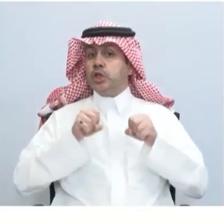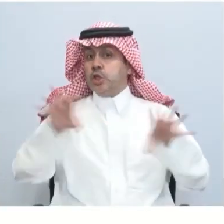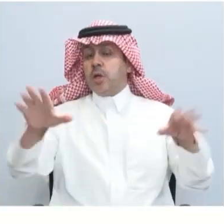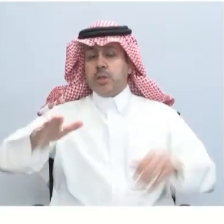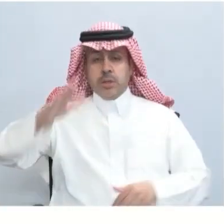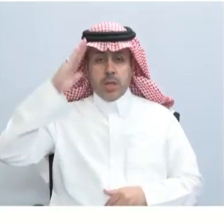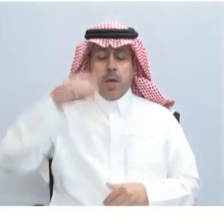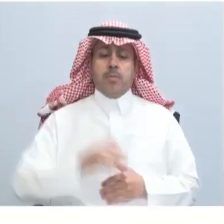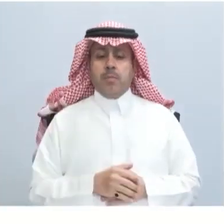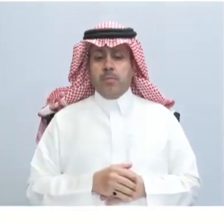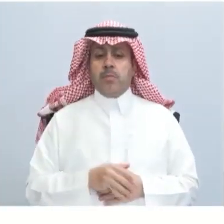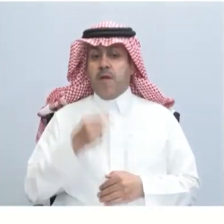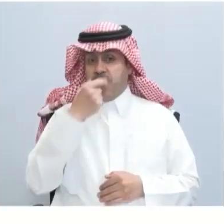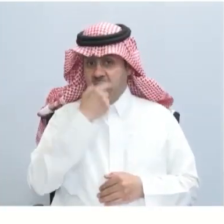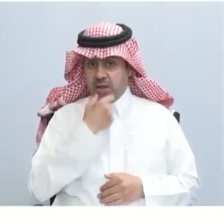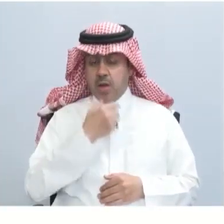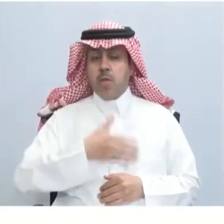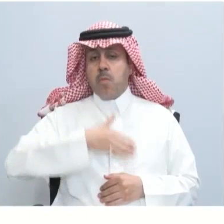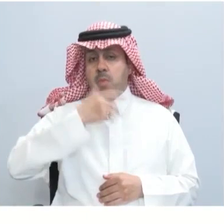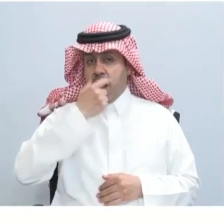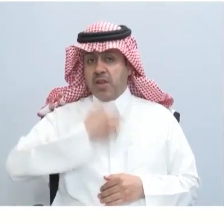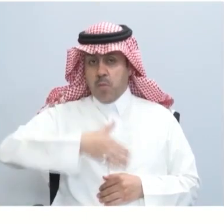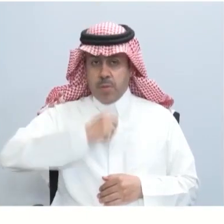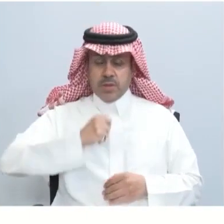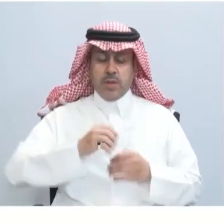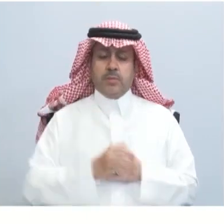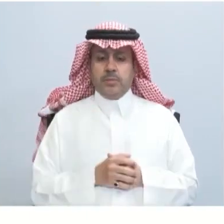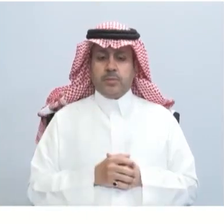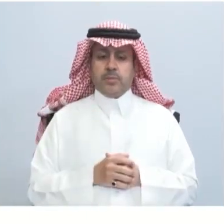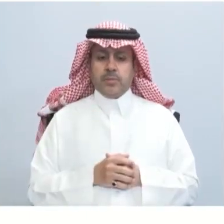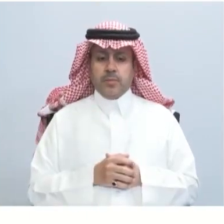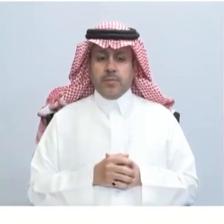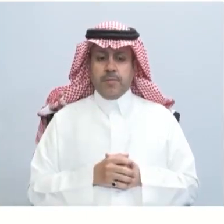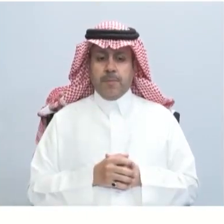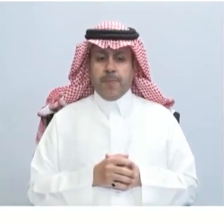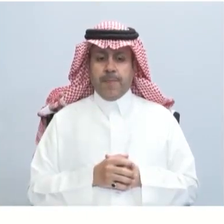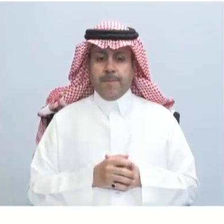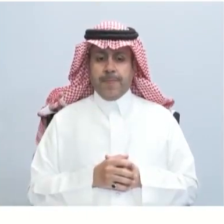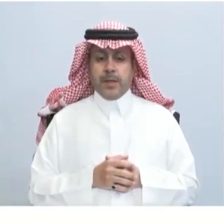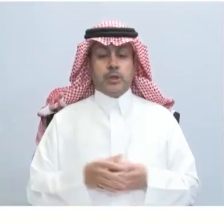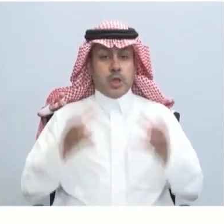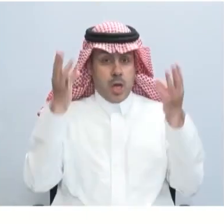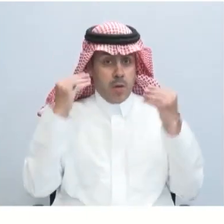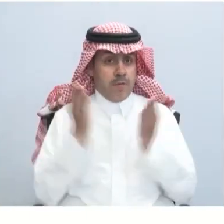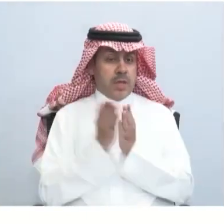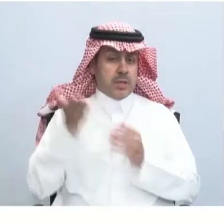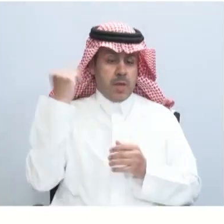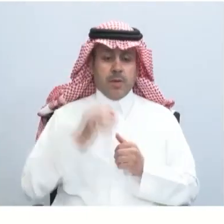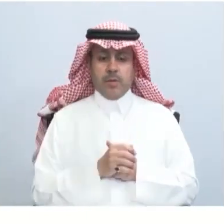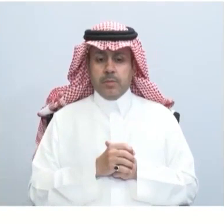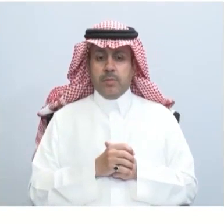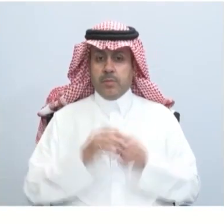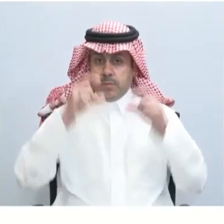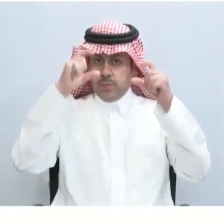في حديث من احاديث النبي صلى الله عليه وسلم تناولنا في الدرس السابق